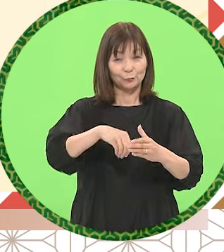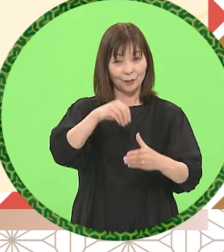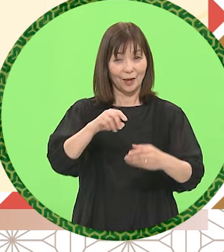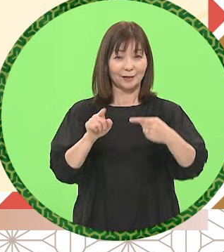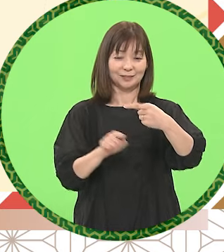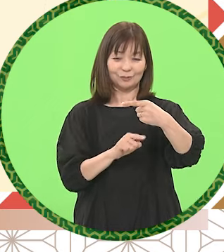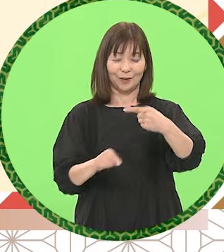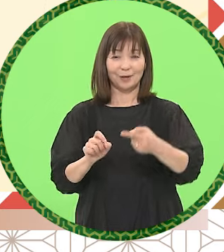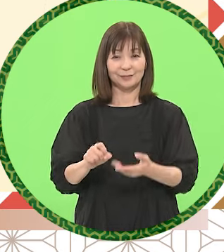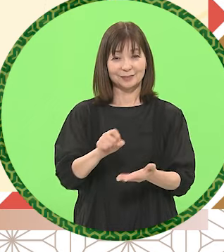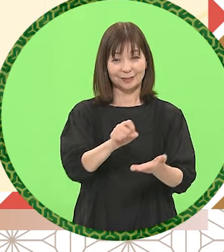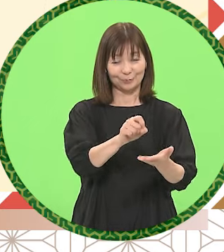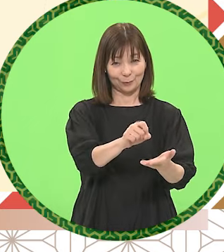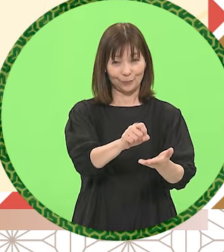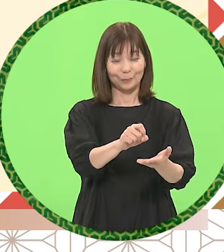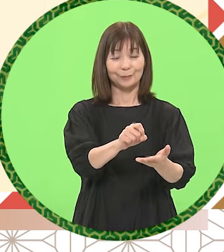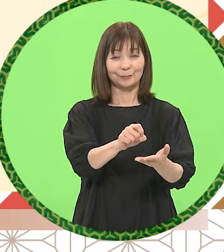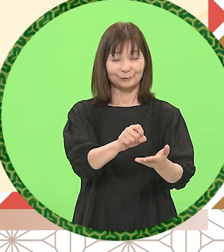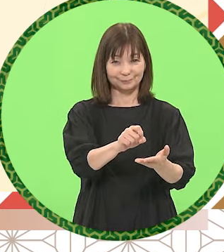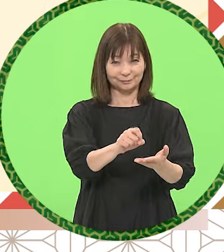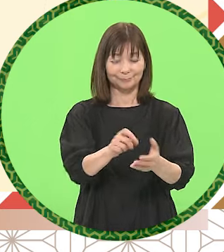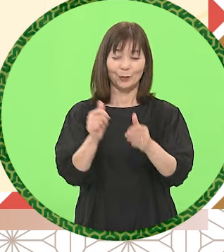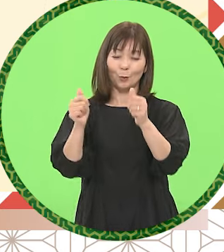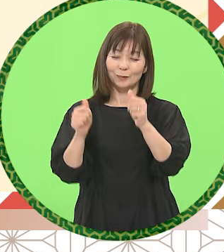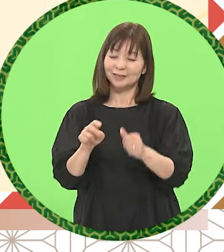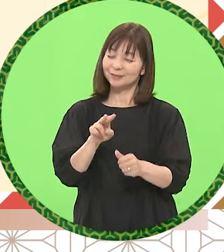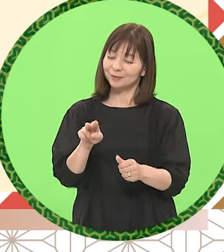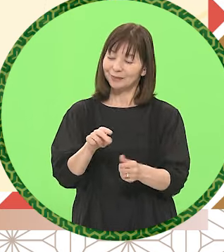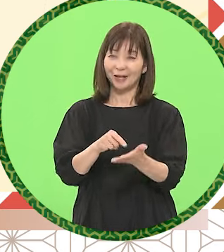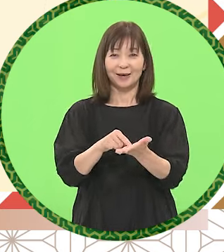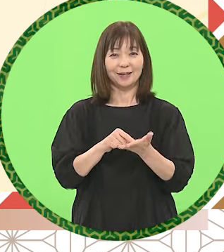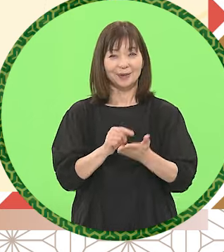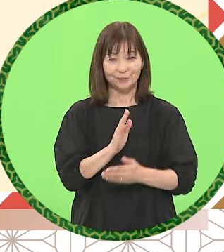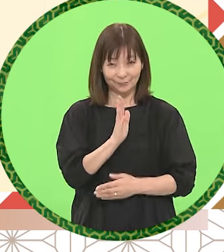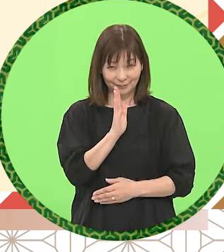抽選で1名の方にプレゼントするぞい。番組ホ